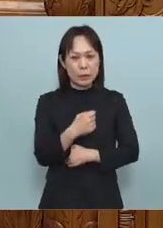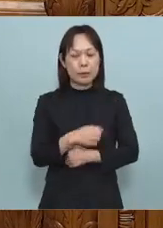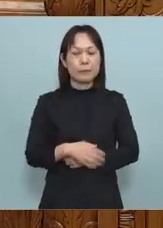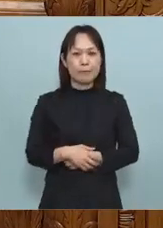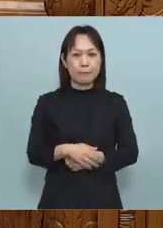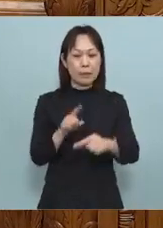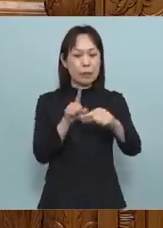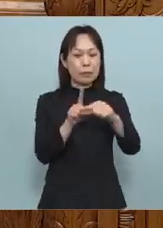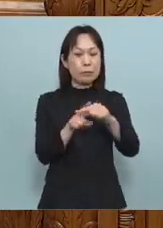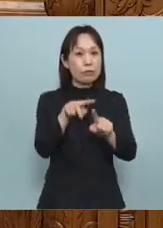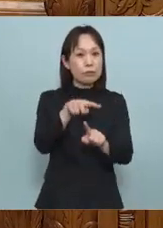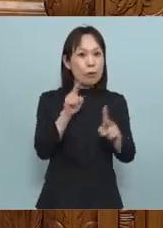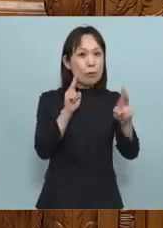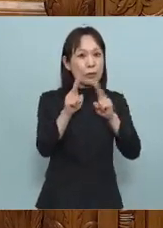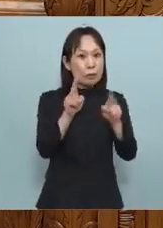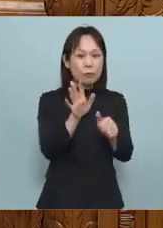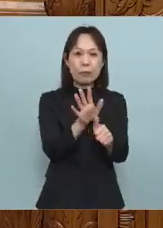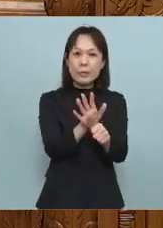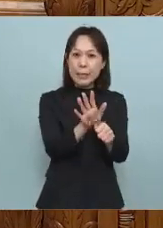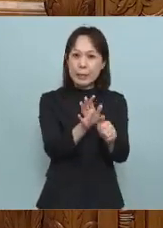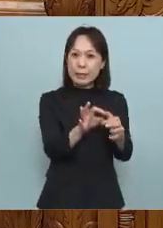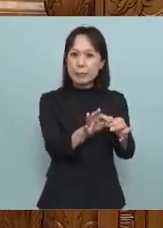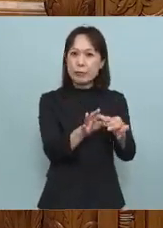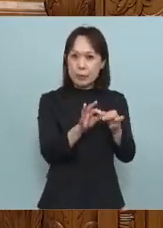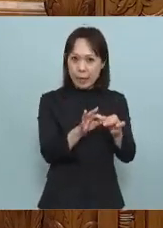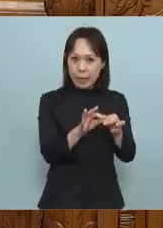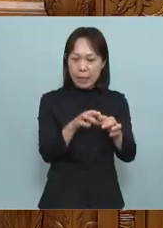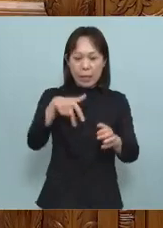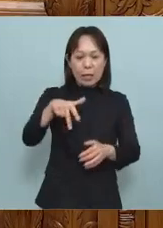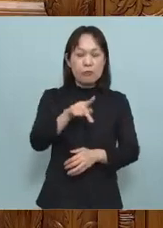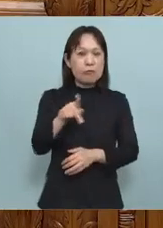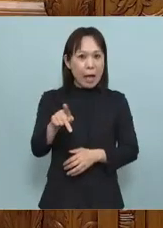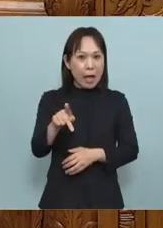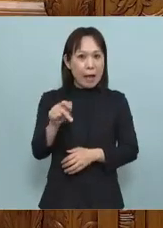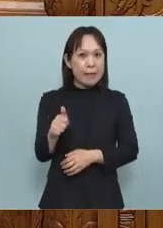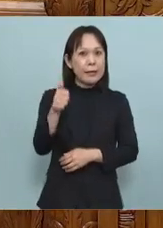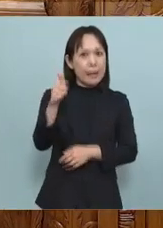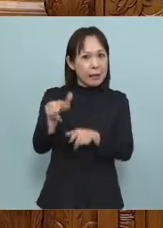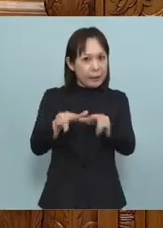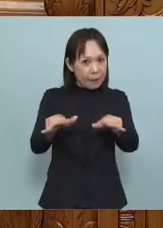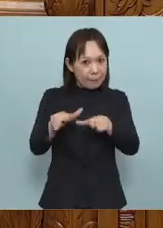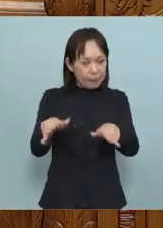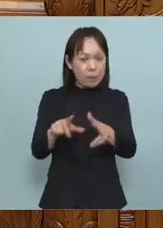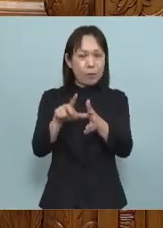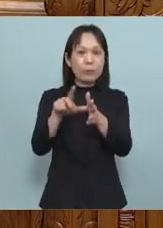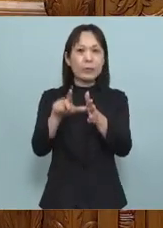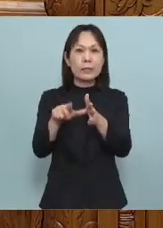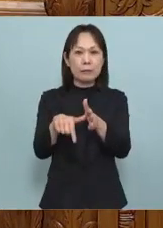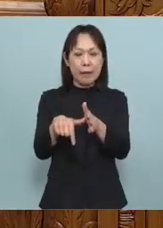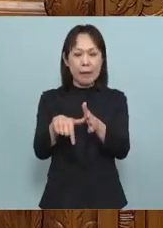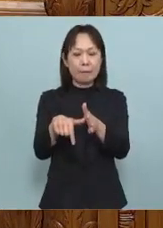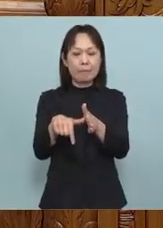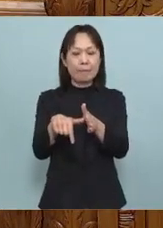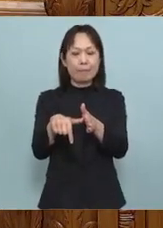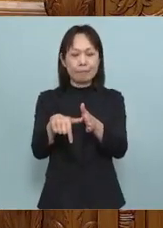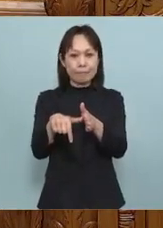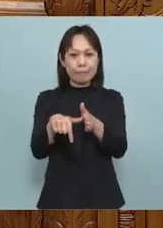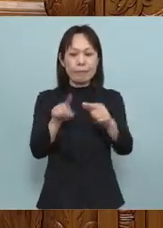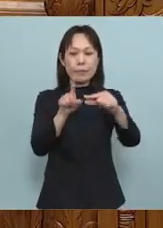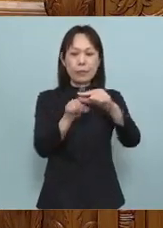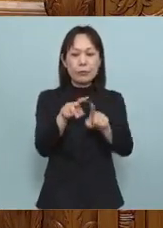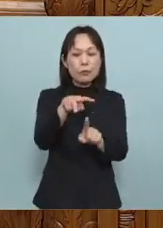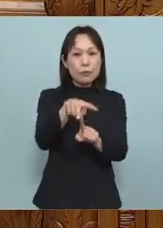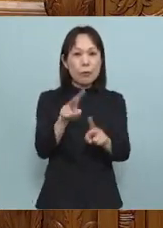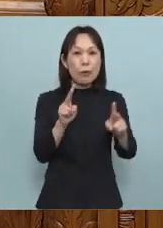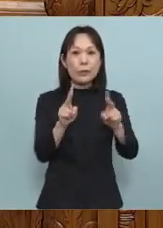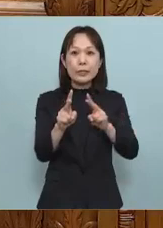への支援についてお聞きします。菅政権は、財政審議会の議論に明らかなように、中小企